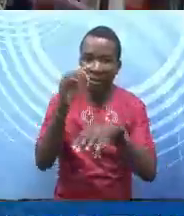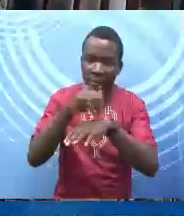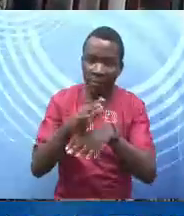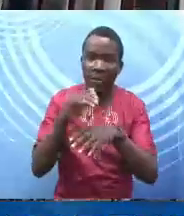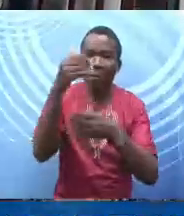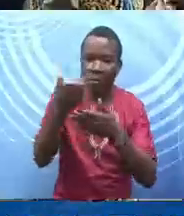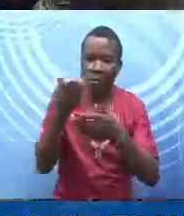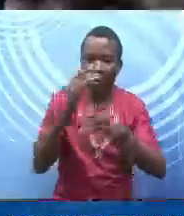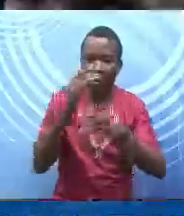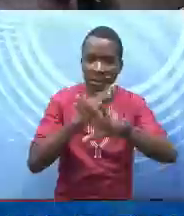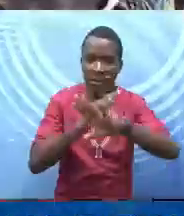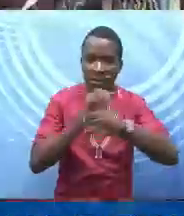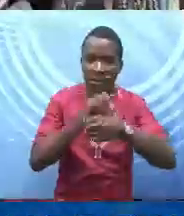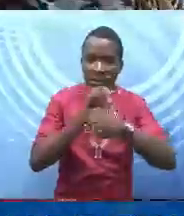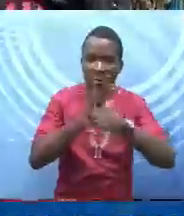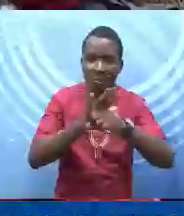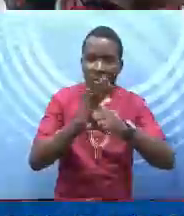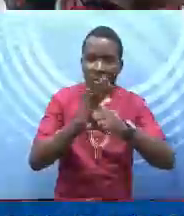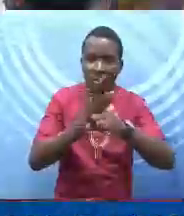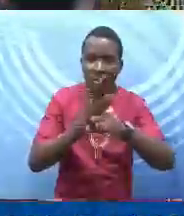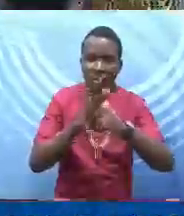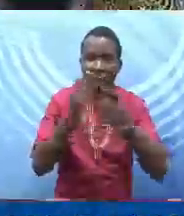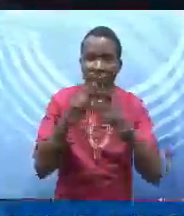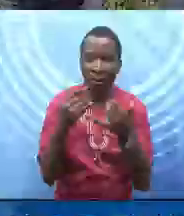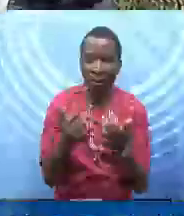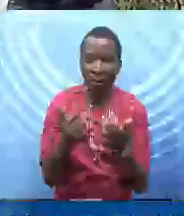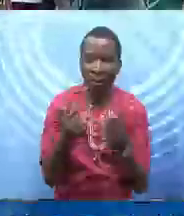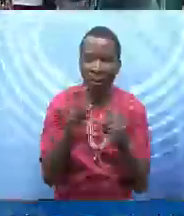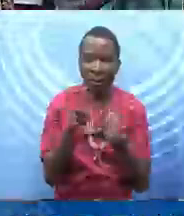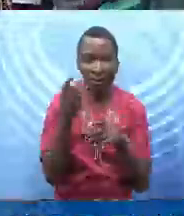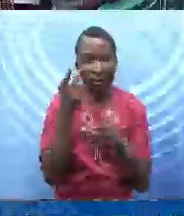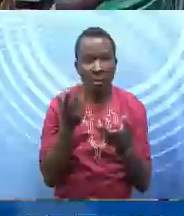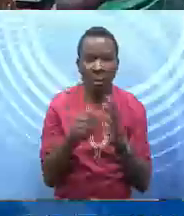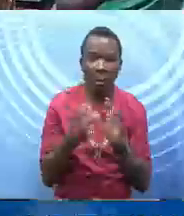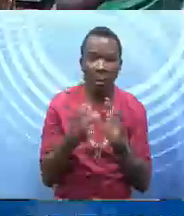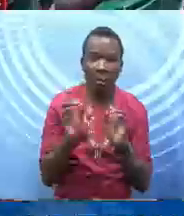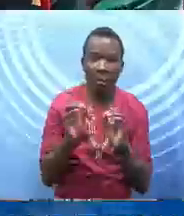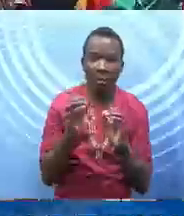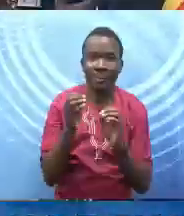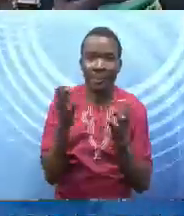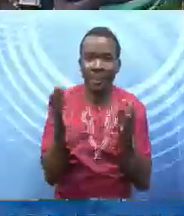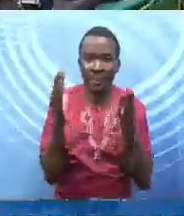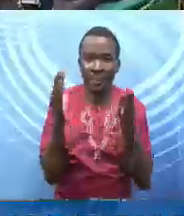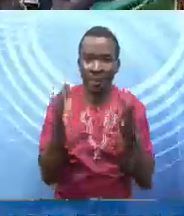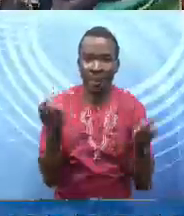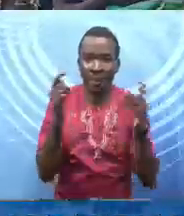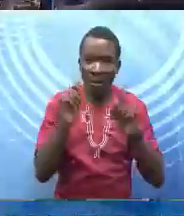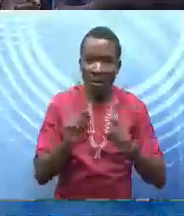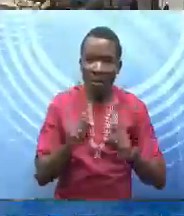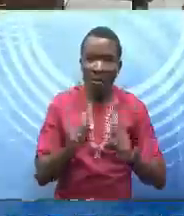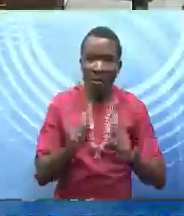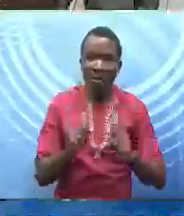bityo bikaturinda ubucucike. Ariko ubu ngubu uko biri nimbe nacyo bakira babyuka saa munani, saa izo saa natwe